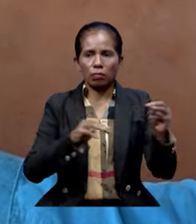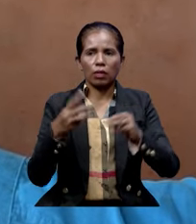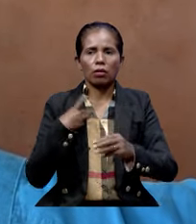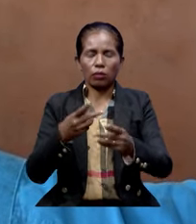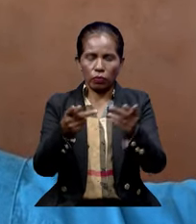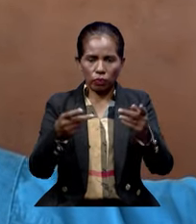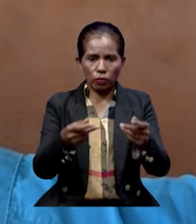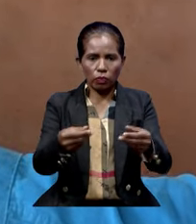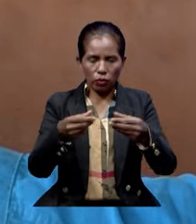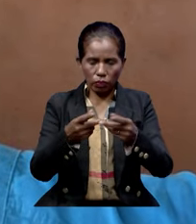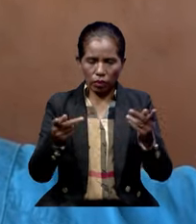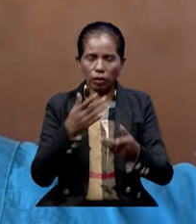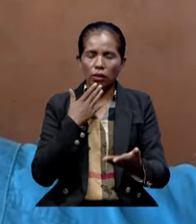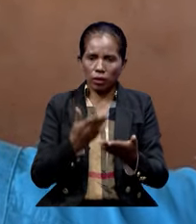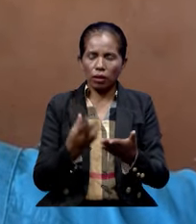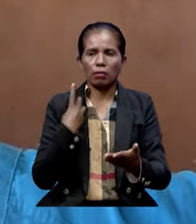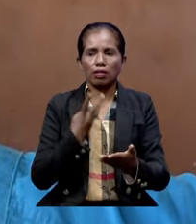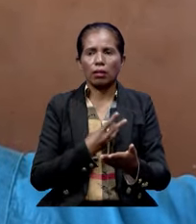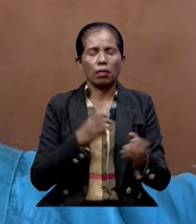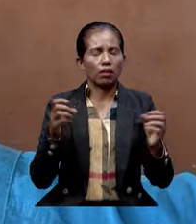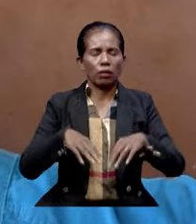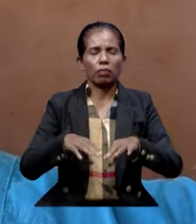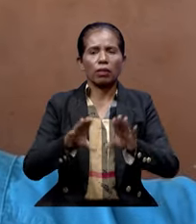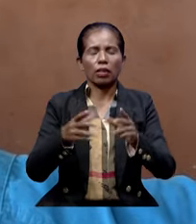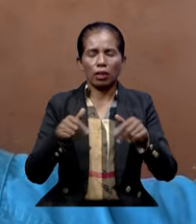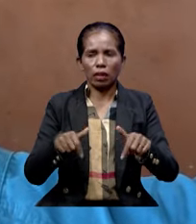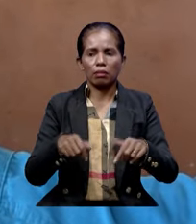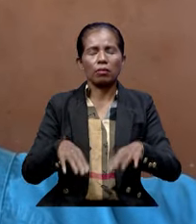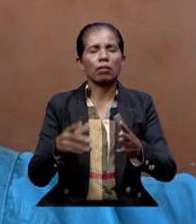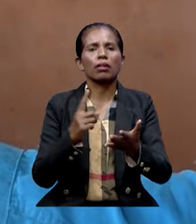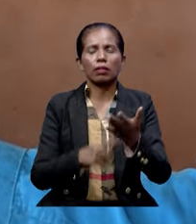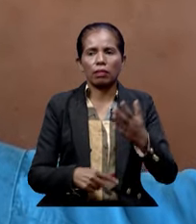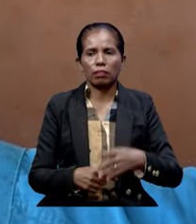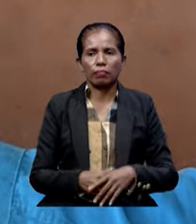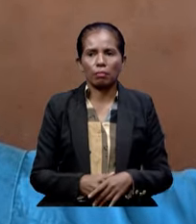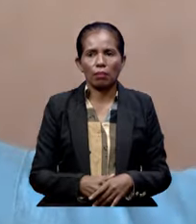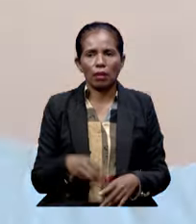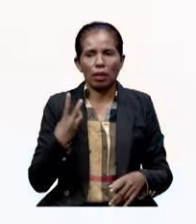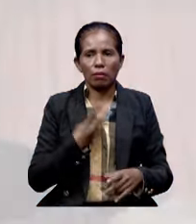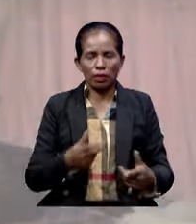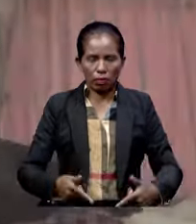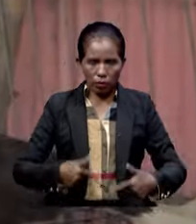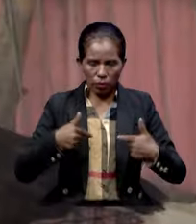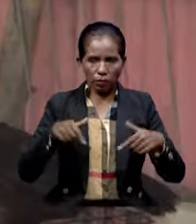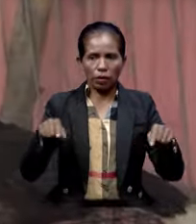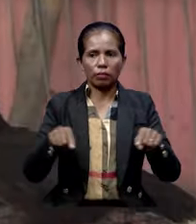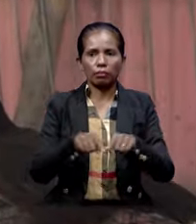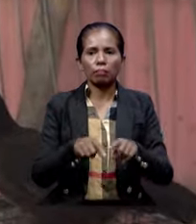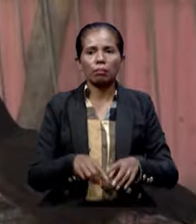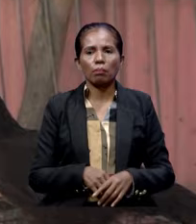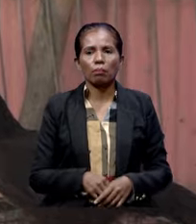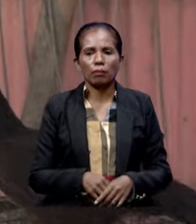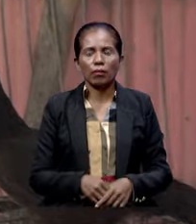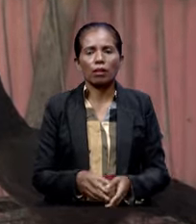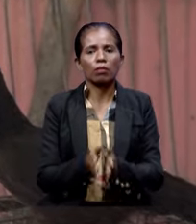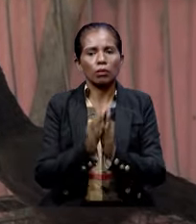fatin di ngui daba ami saya ami lafa ida ni ami halfal saya dan ni ami nomor semua kedan ni ya ka karak